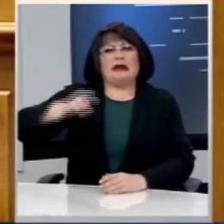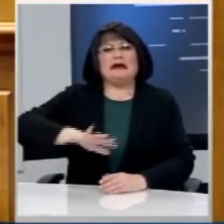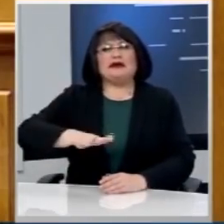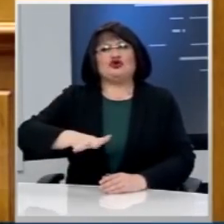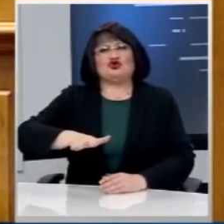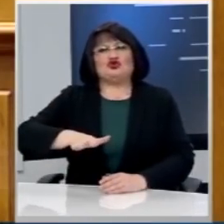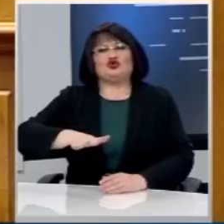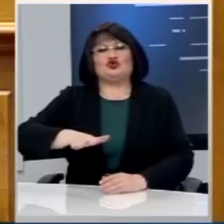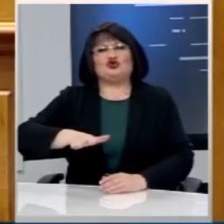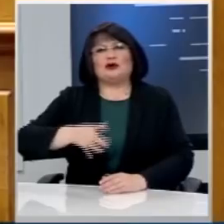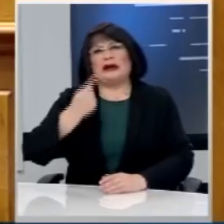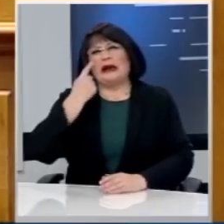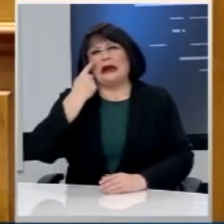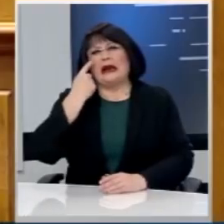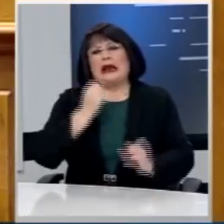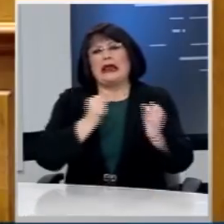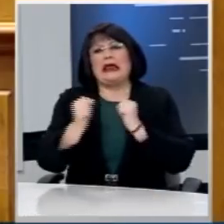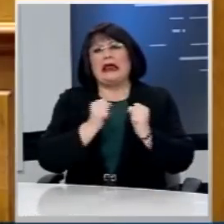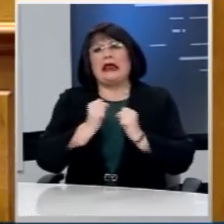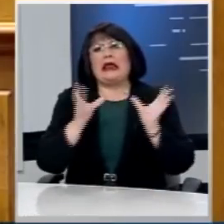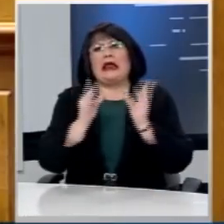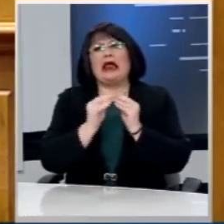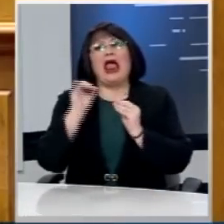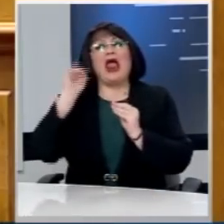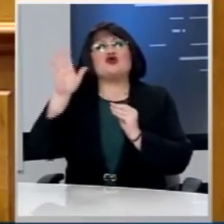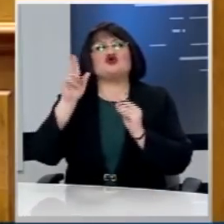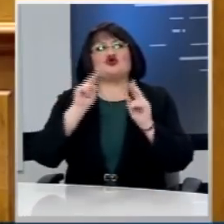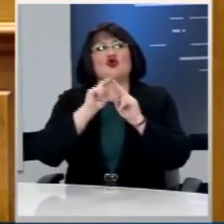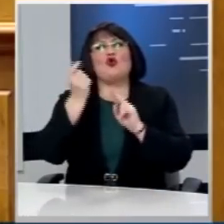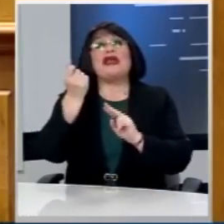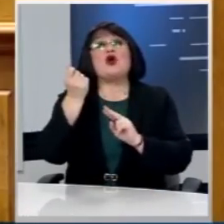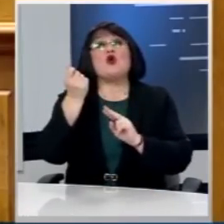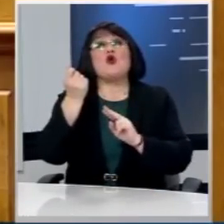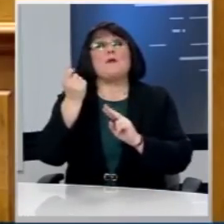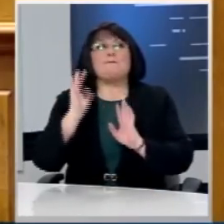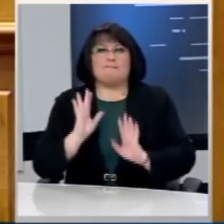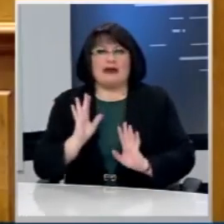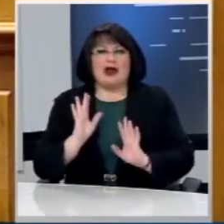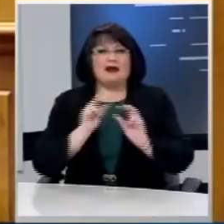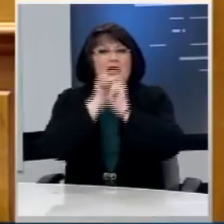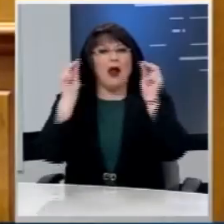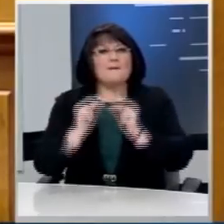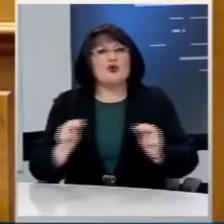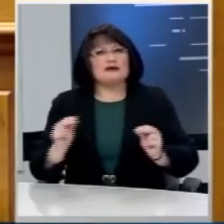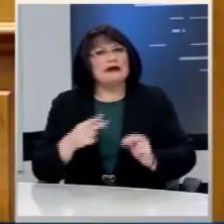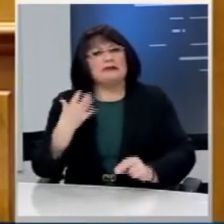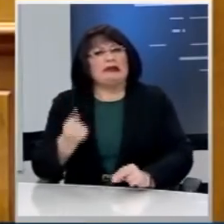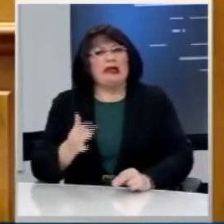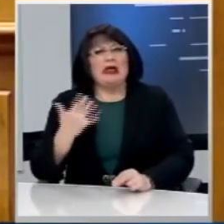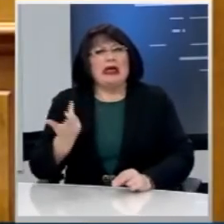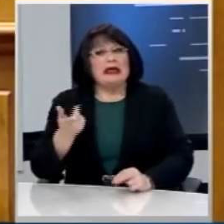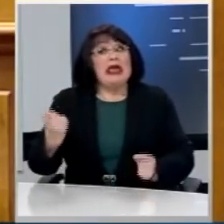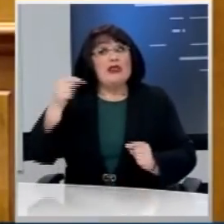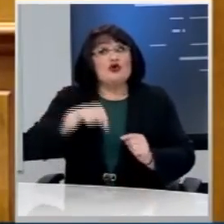πιθανότητα εκδήλωσης κρίσης στη διεθνή οικονομία και κυρίως στις επιπτώσεις που θα έχει